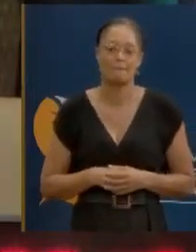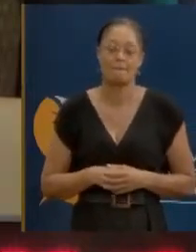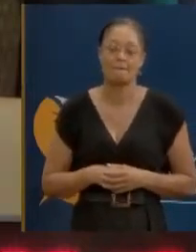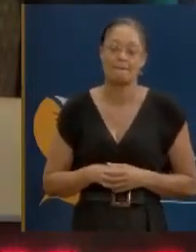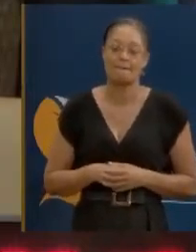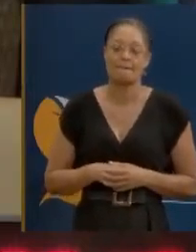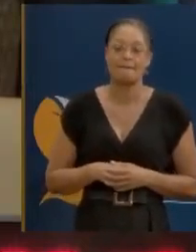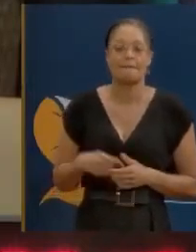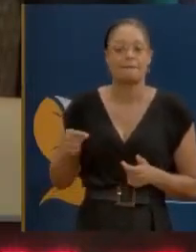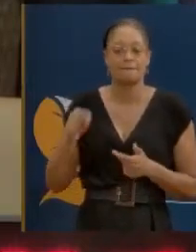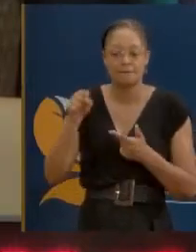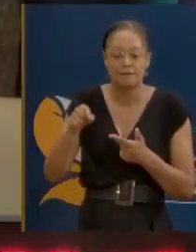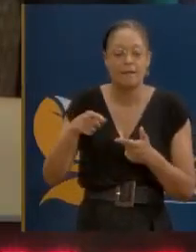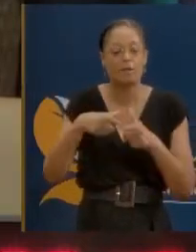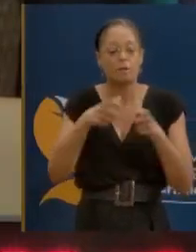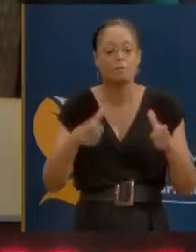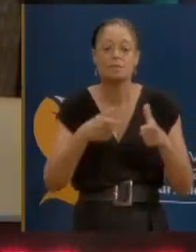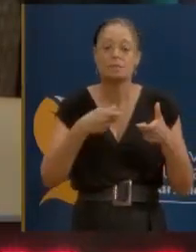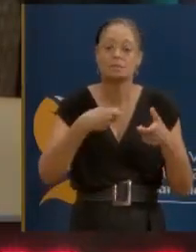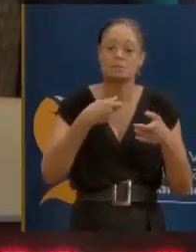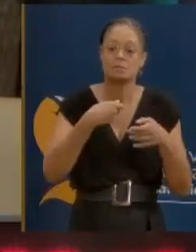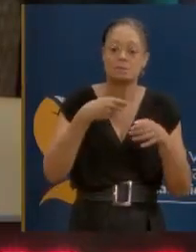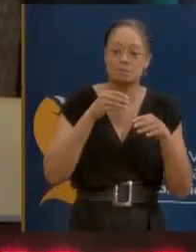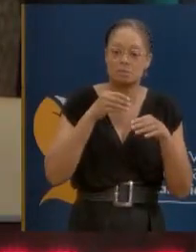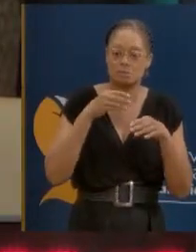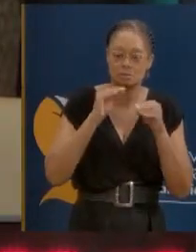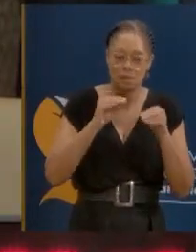engagement de la grande distribution,